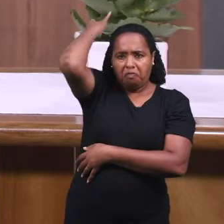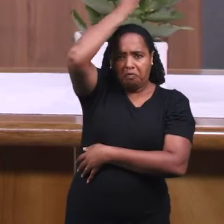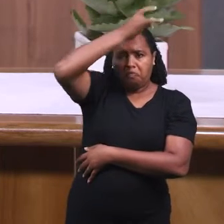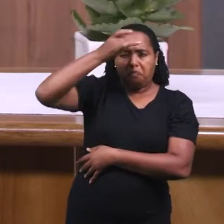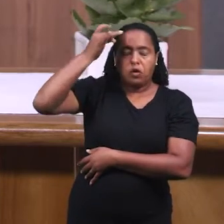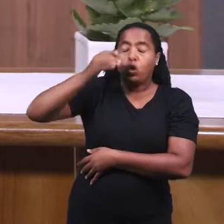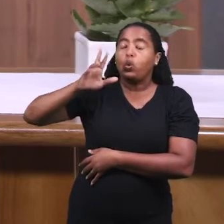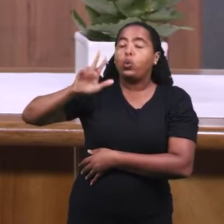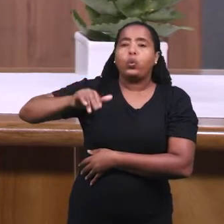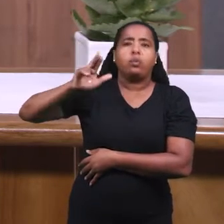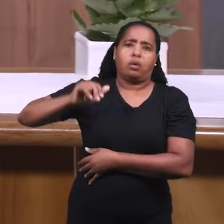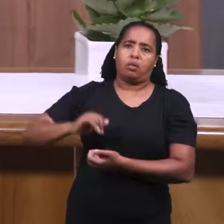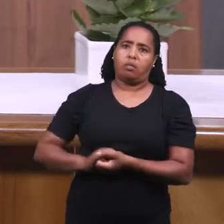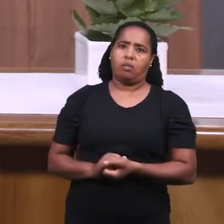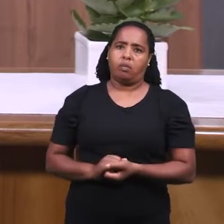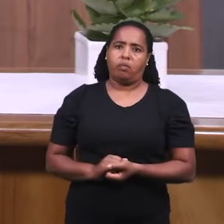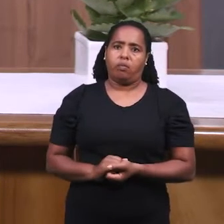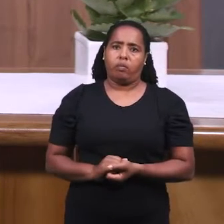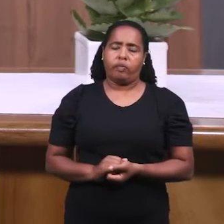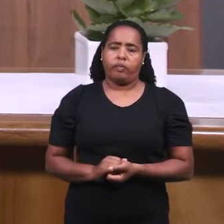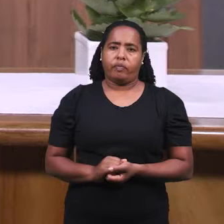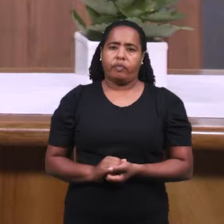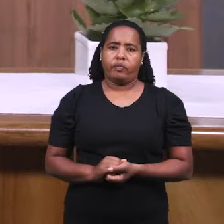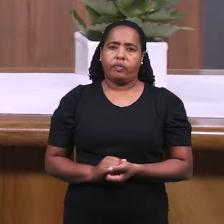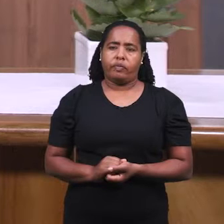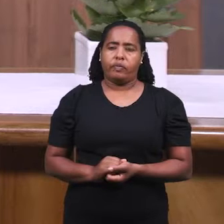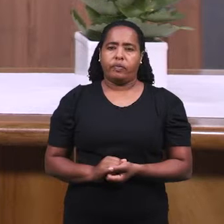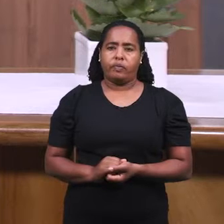Никогда не оставляй Духа Святого.